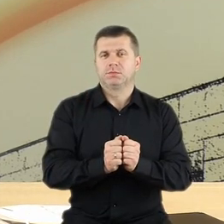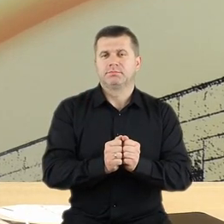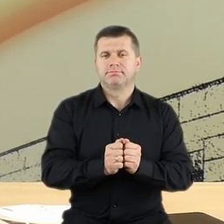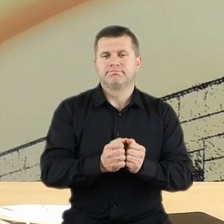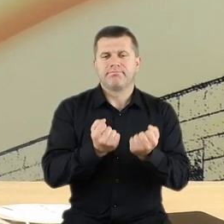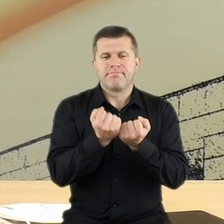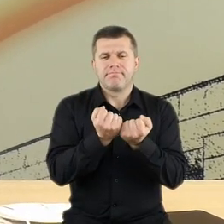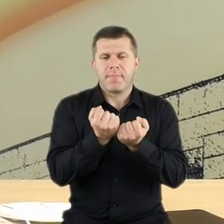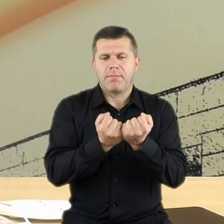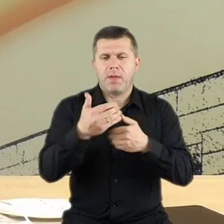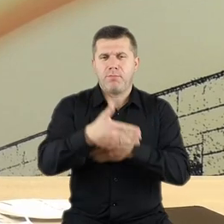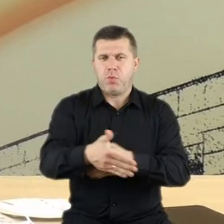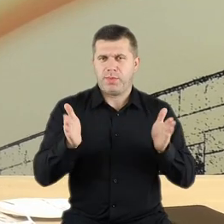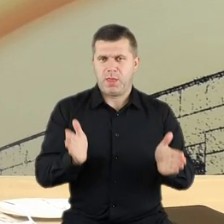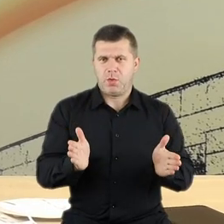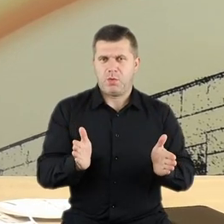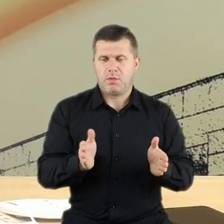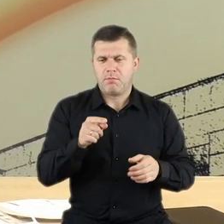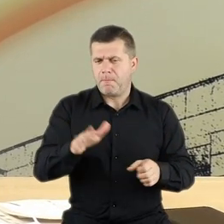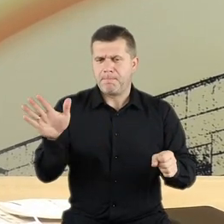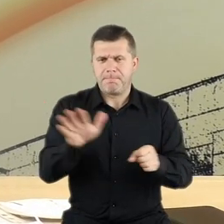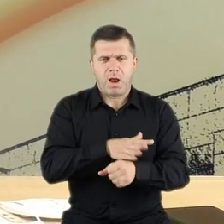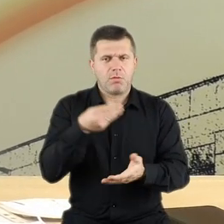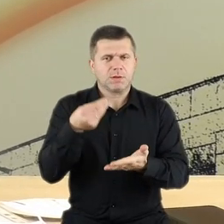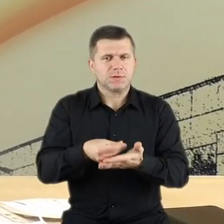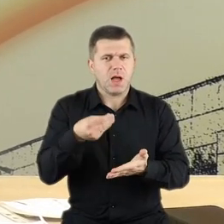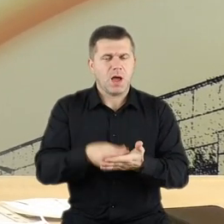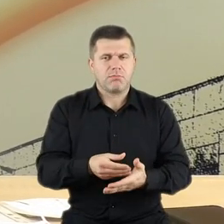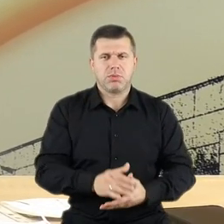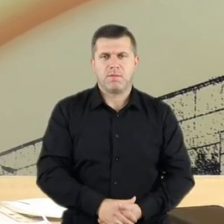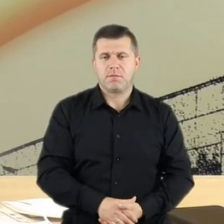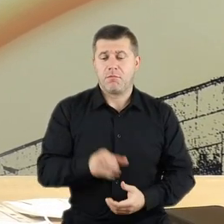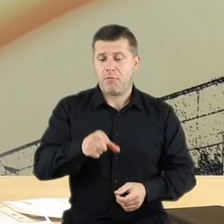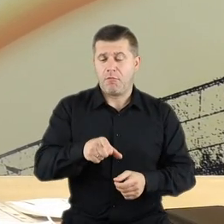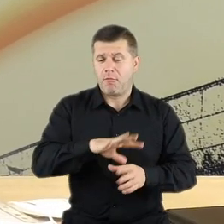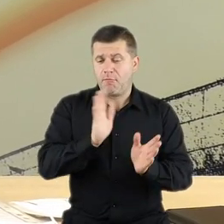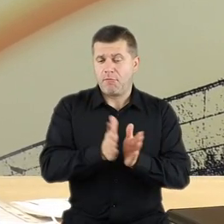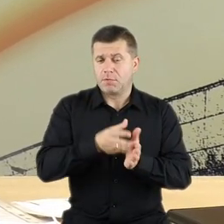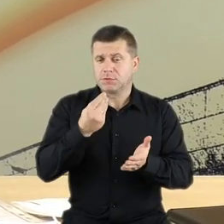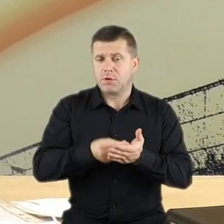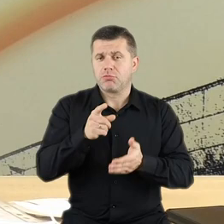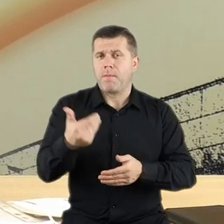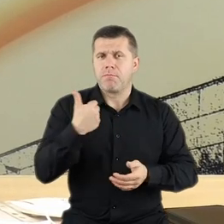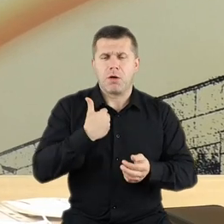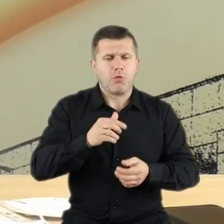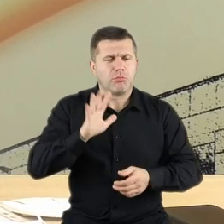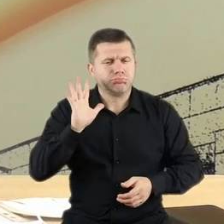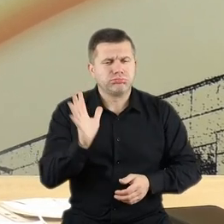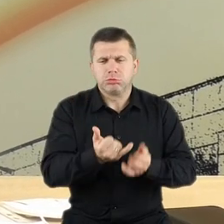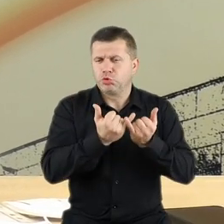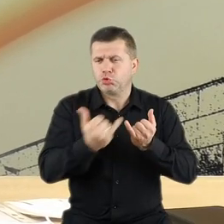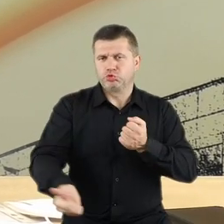pudełeczko pełne skarbów at skarby to były różne dokumenty